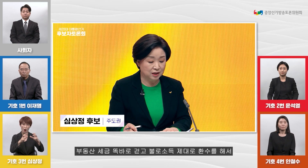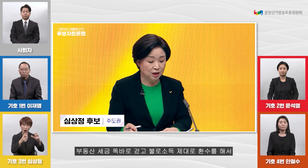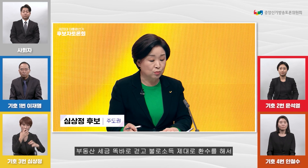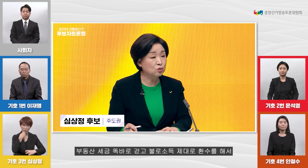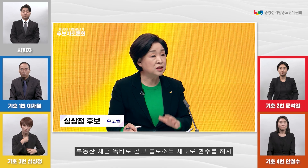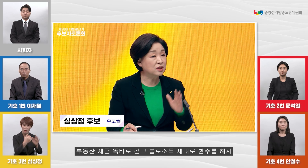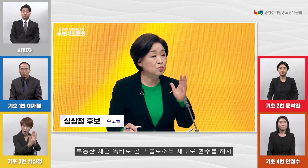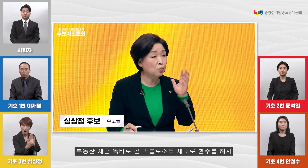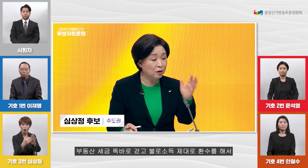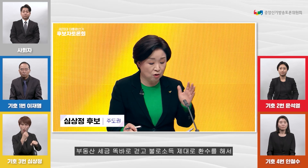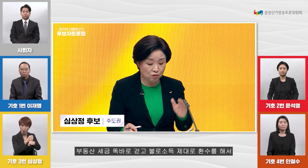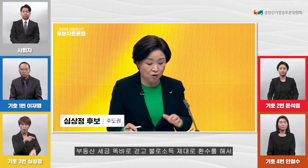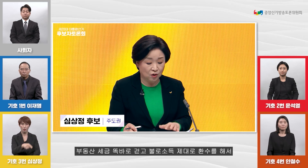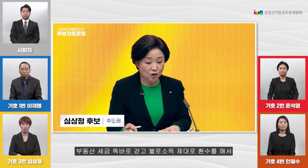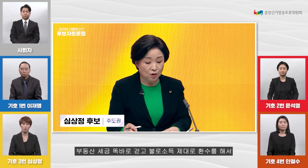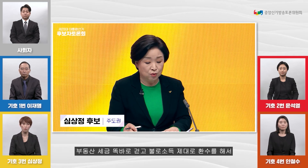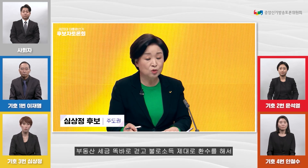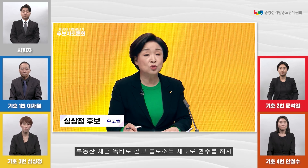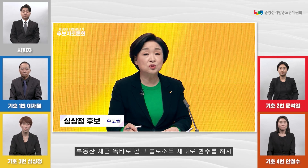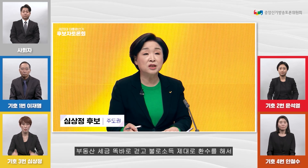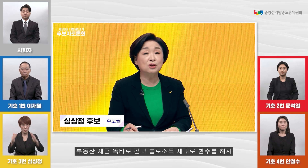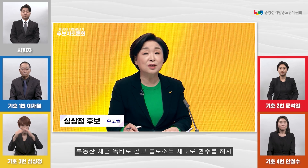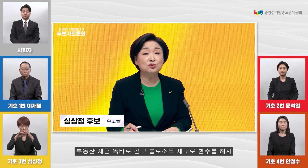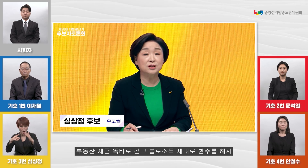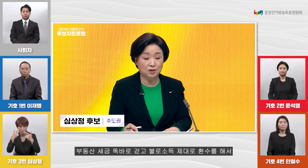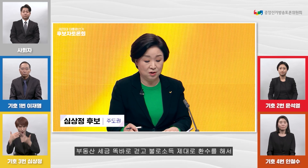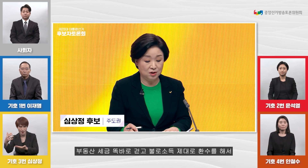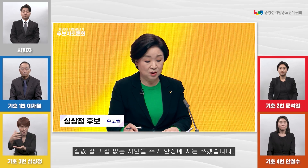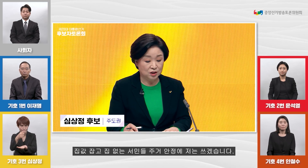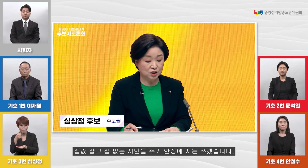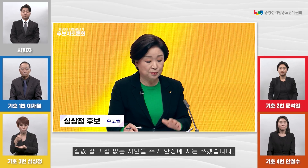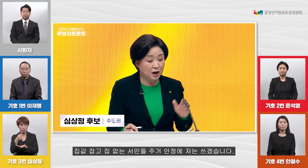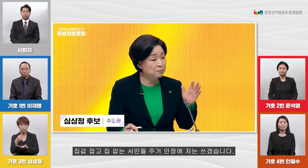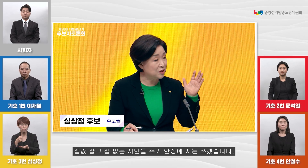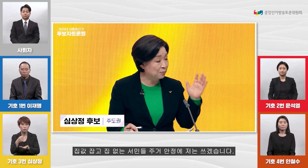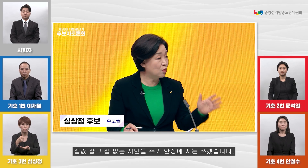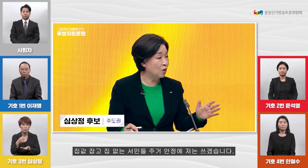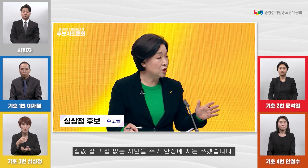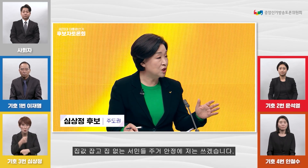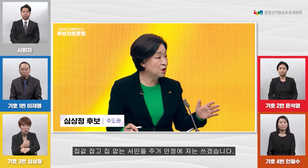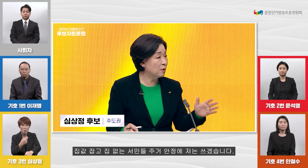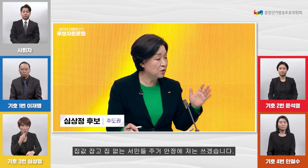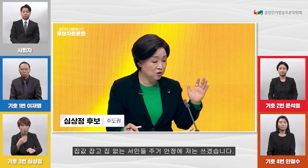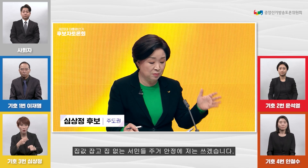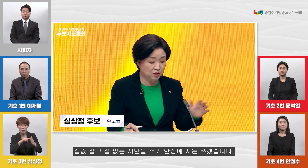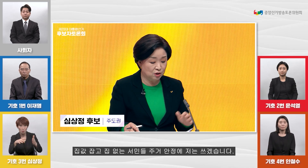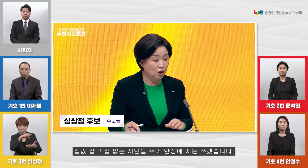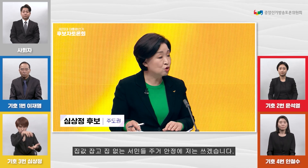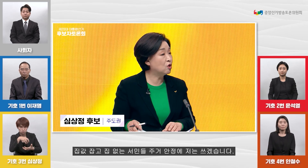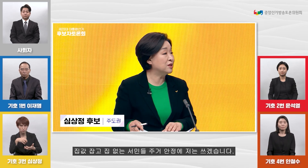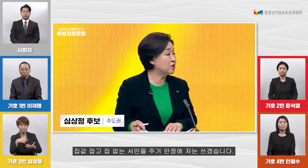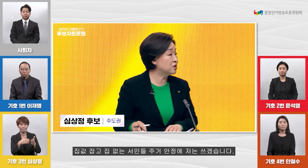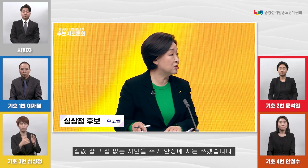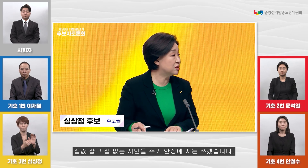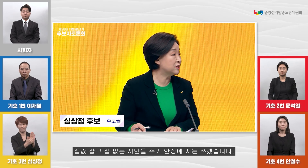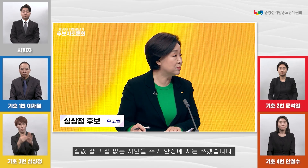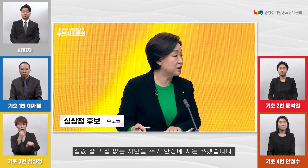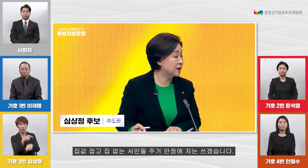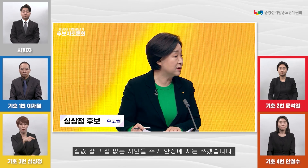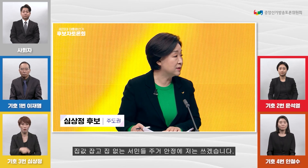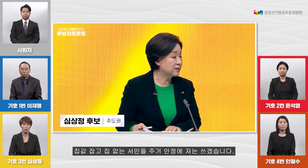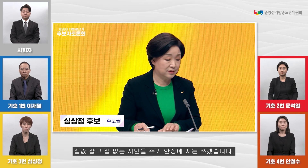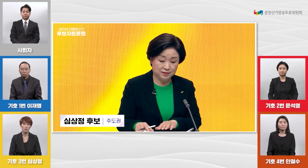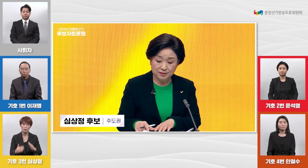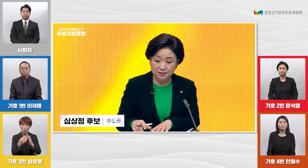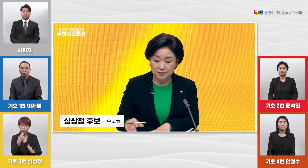겁니다. 부동산 세금 똑바로 걷고 불로소득 제대로 환수해서 집값 잡고 집 없는 서민들 주거 안정에 저는